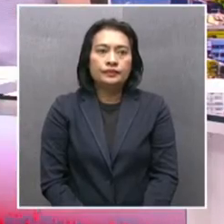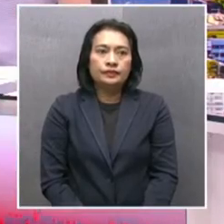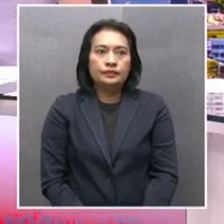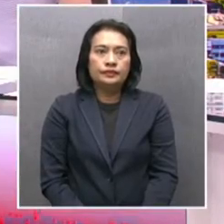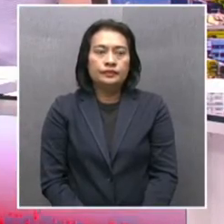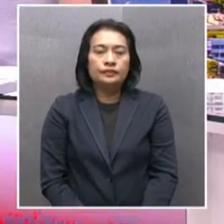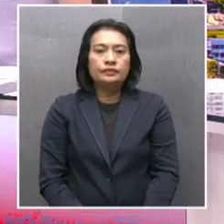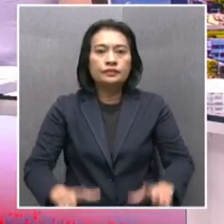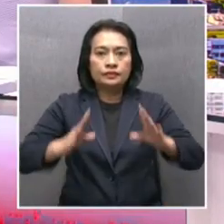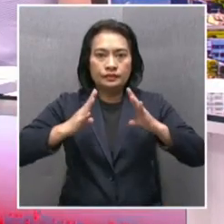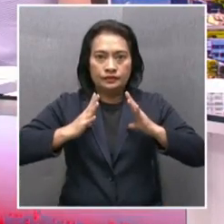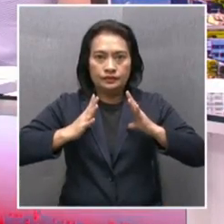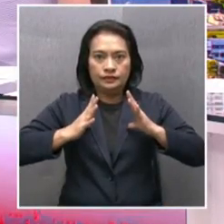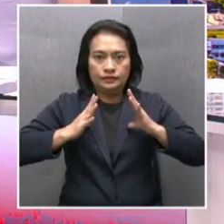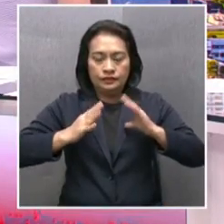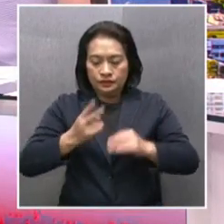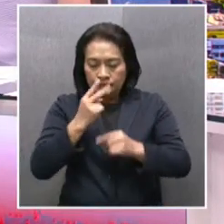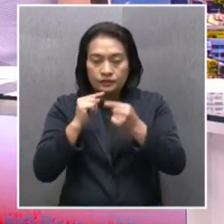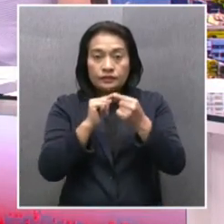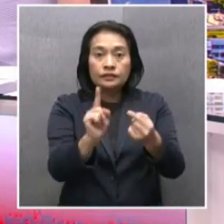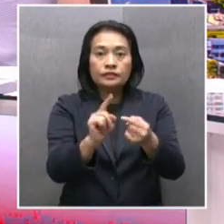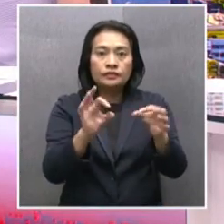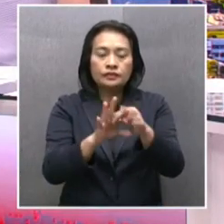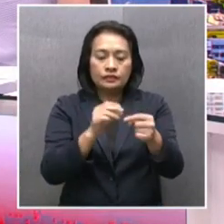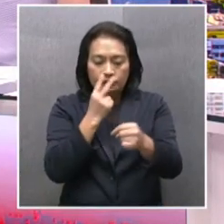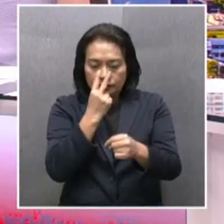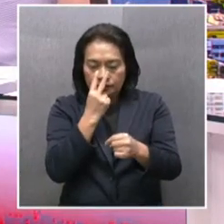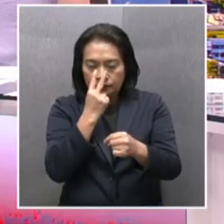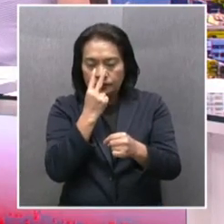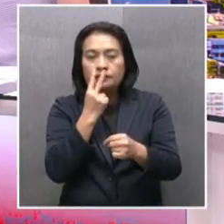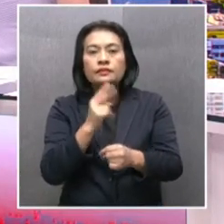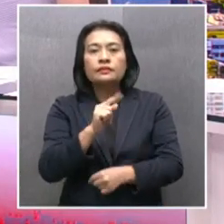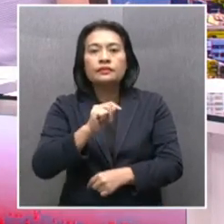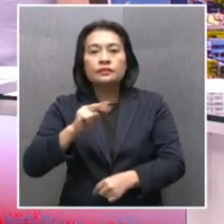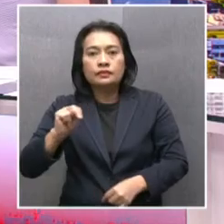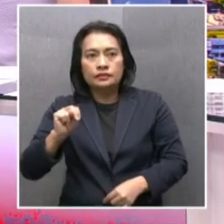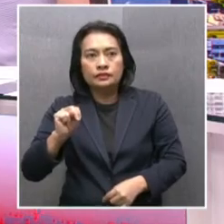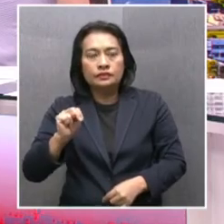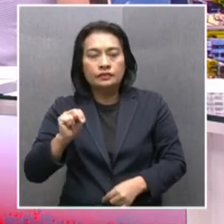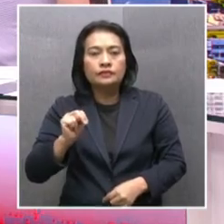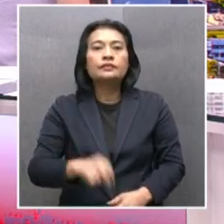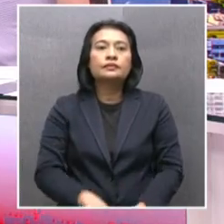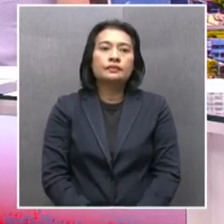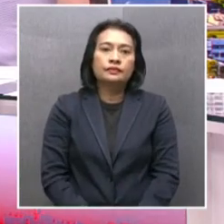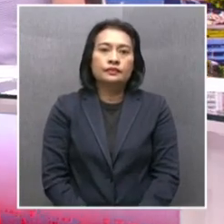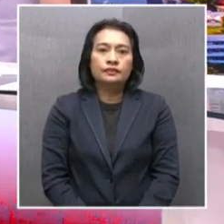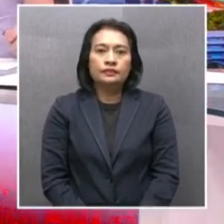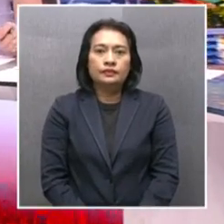พักกันก่อนครู่เดียวนะคะช่วงหน้ากลับมาติดตามข่าวที่น่าสนใจกันต่อใน TNN News ข่าวเที่ยงค่ะ